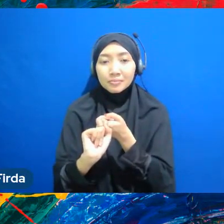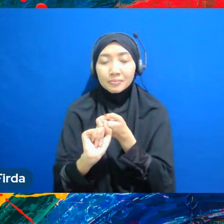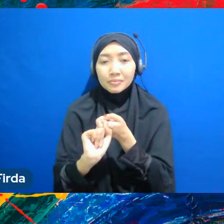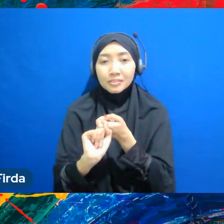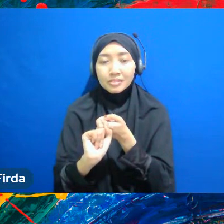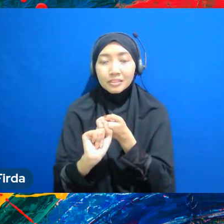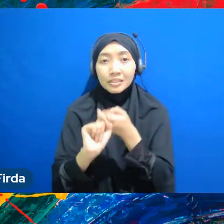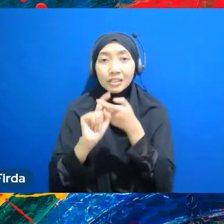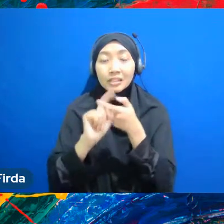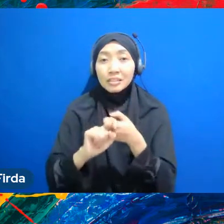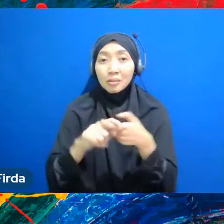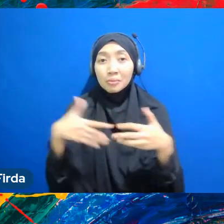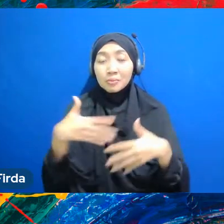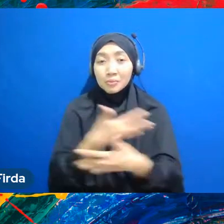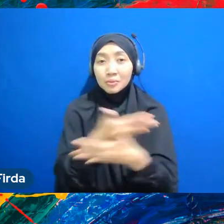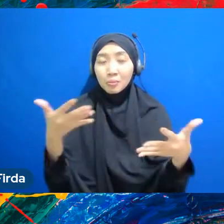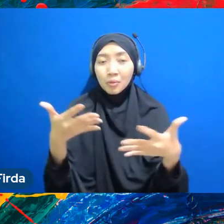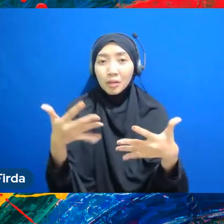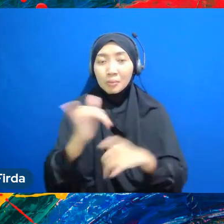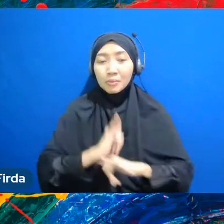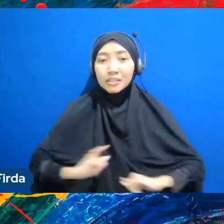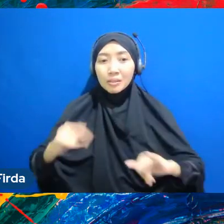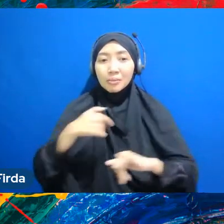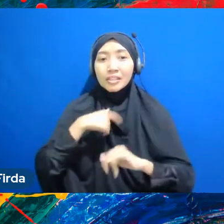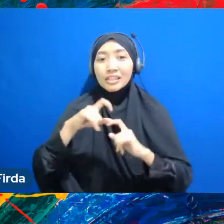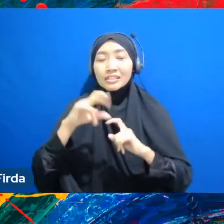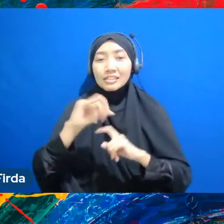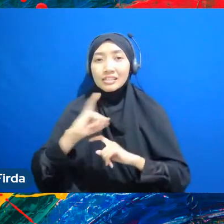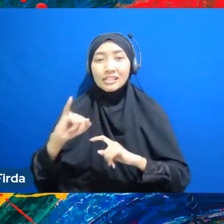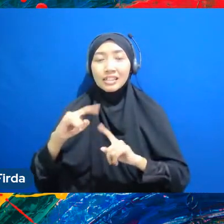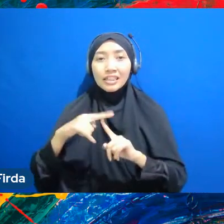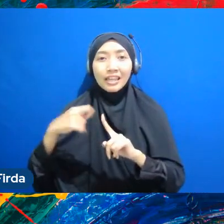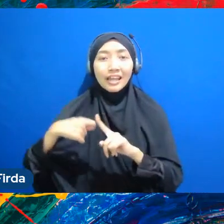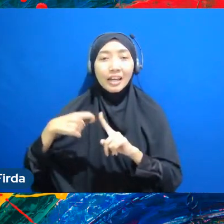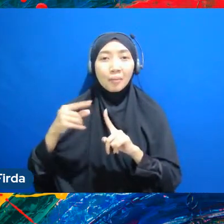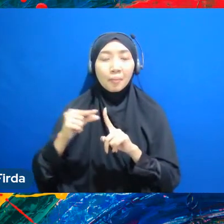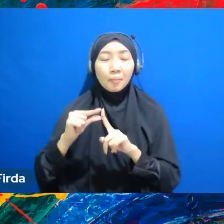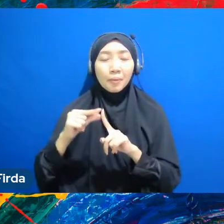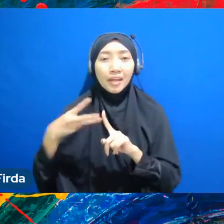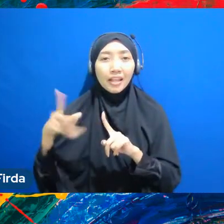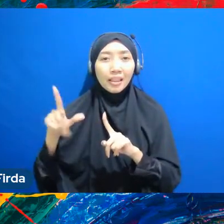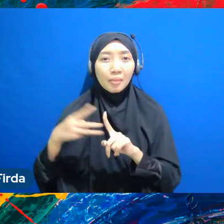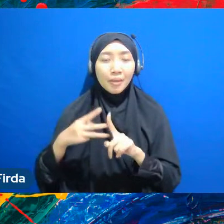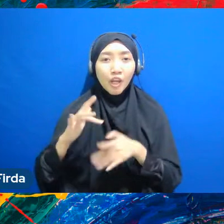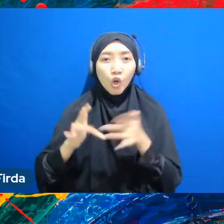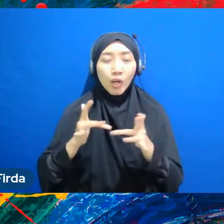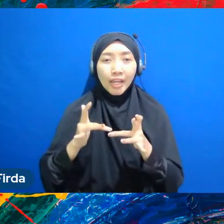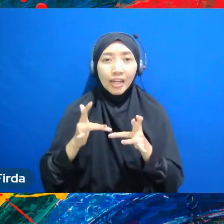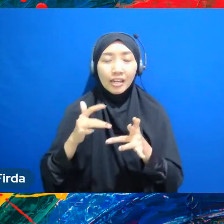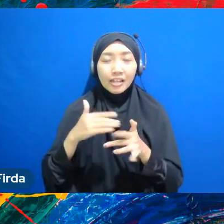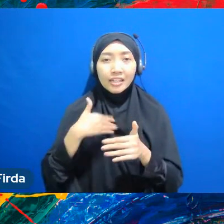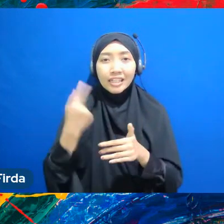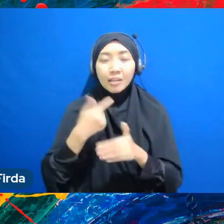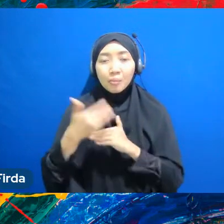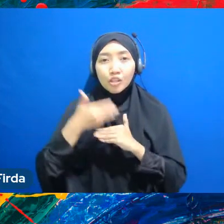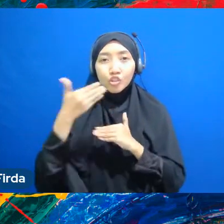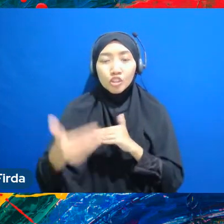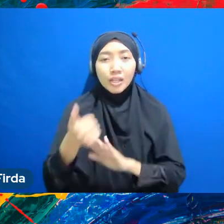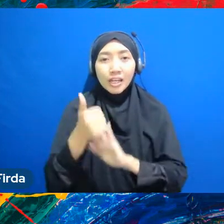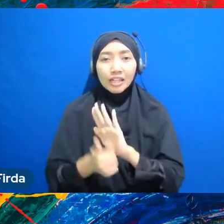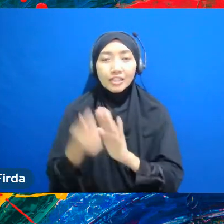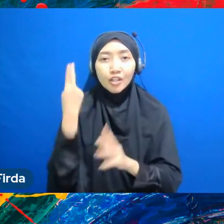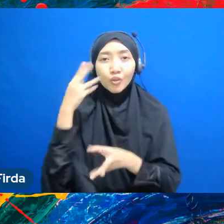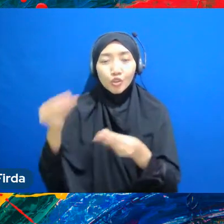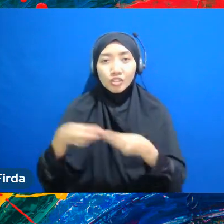Classmate dan Insan Edukasi masih bersama Sri di TKPLB Online. Kita akan lanjutkan acara dan informasi untuk memperoleh